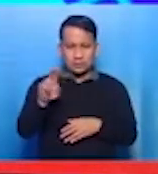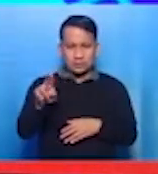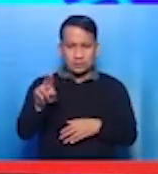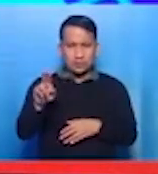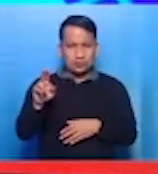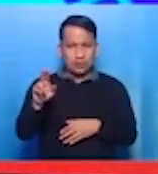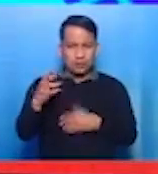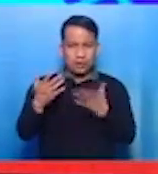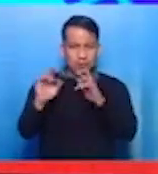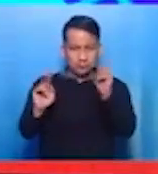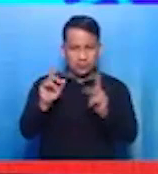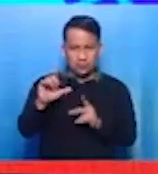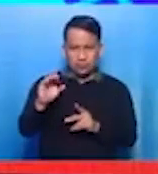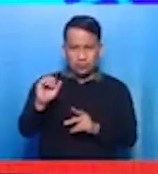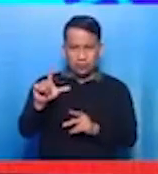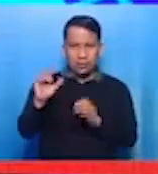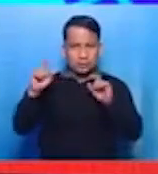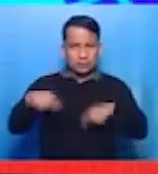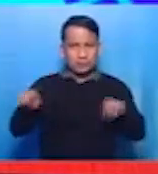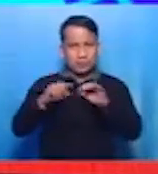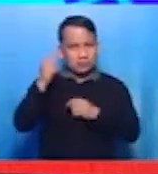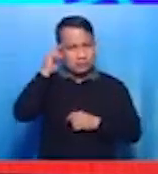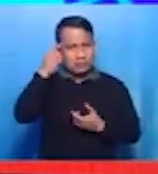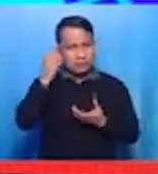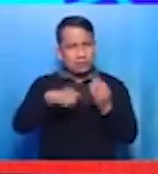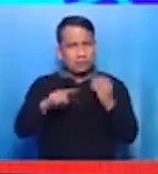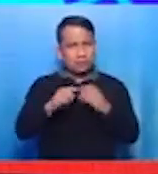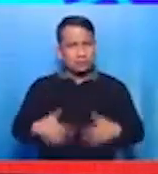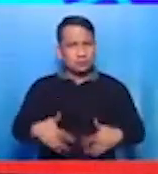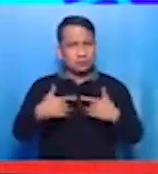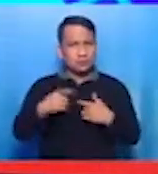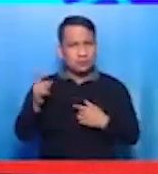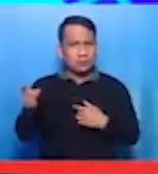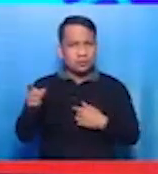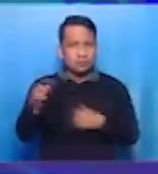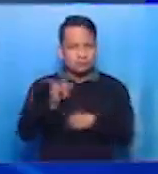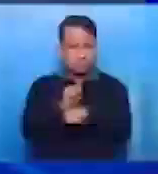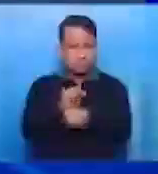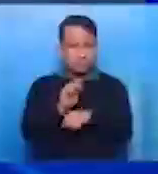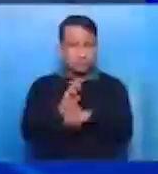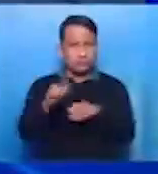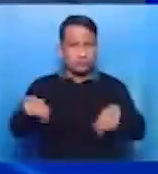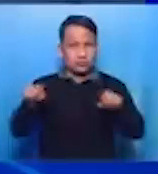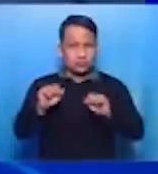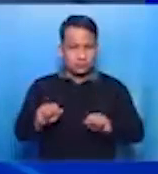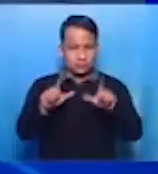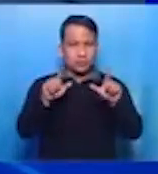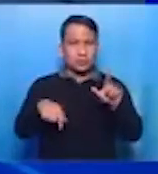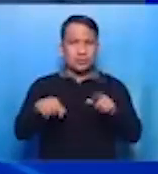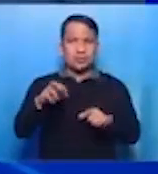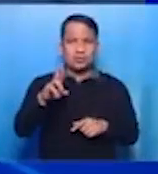umaasa sa turismo, iginiit na kailangan ding isaalang-alang ang kabuhayan nila. Nasa frontline ng balitang yan live